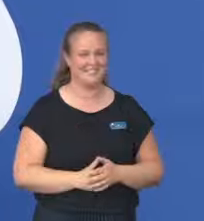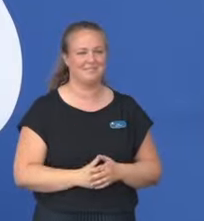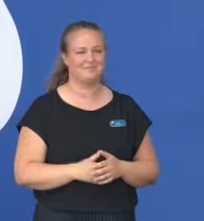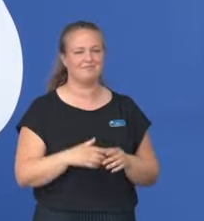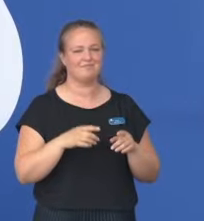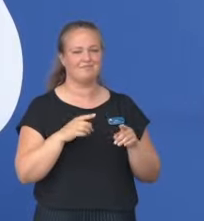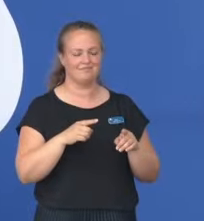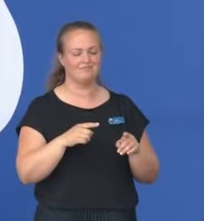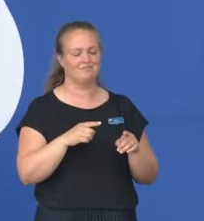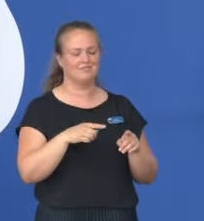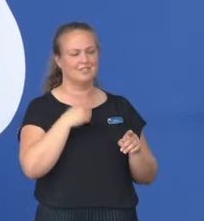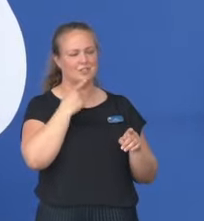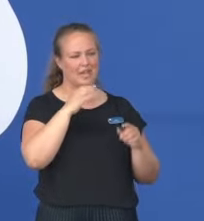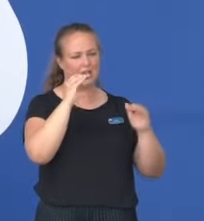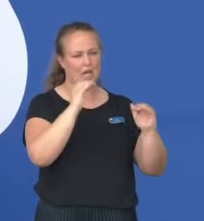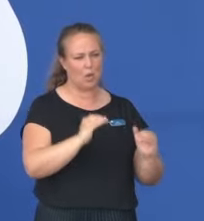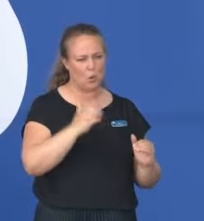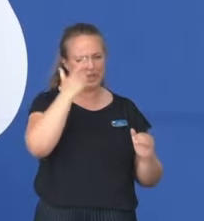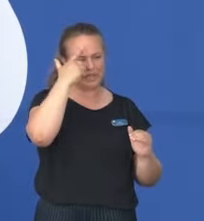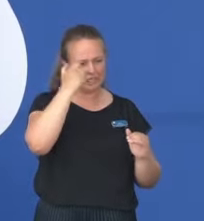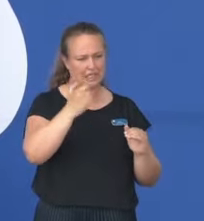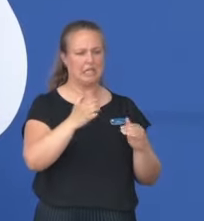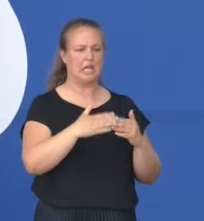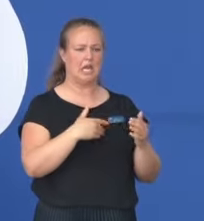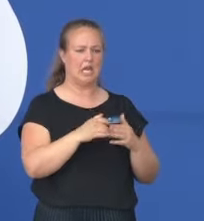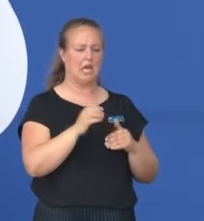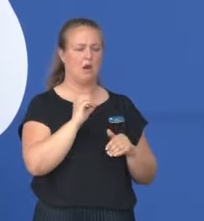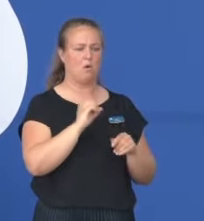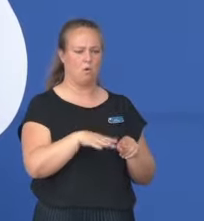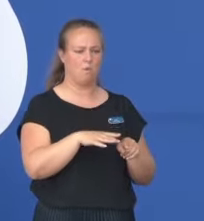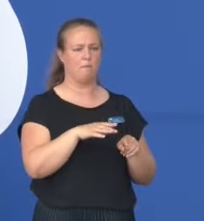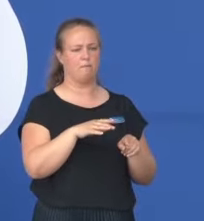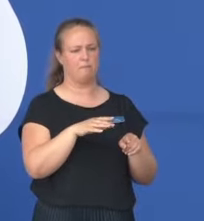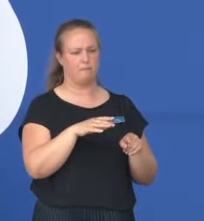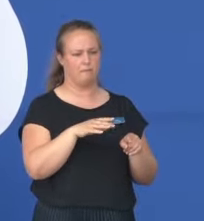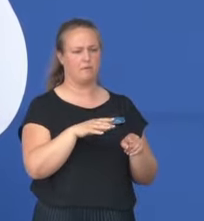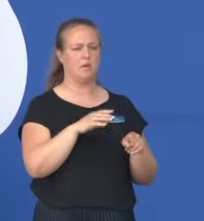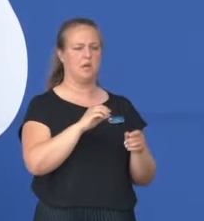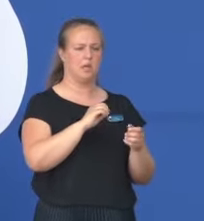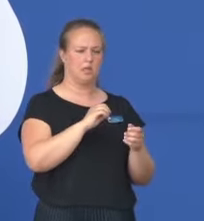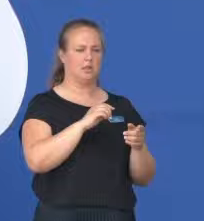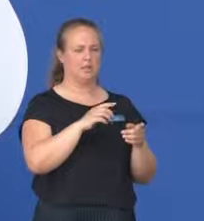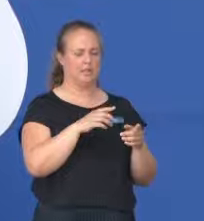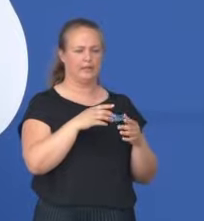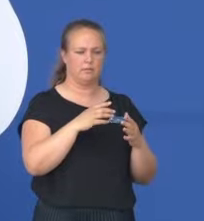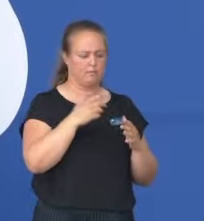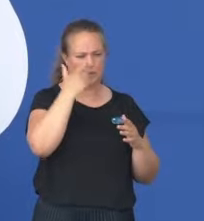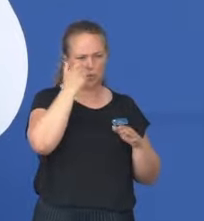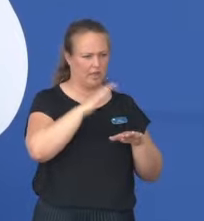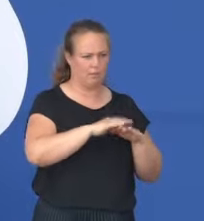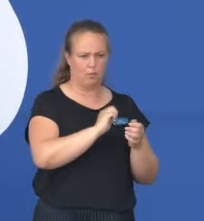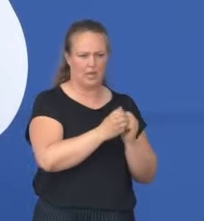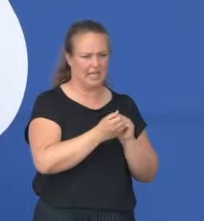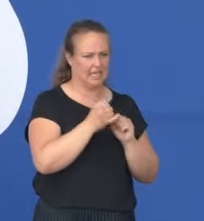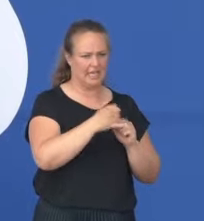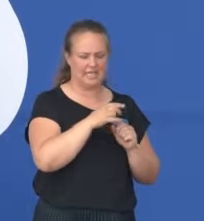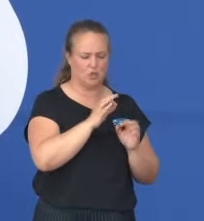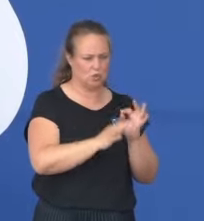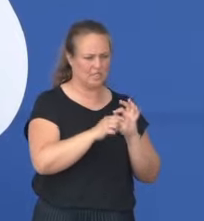kan bestå i minskad trygghet och minskat förtroende för politiker genom denna fråga. Och vi hade önskan om replik